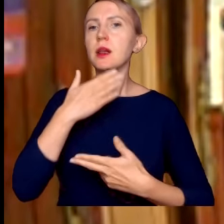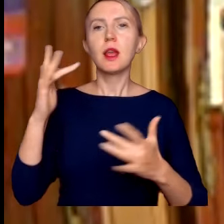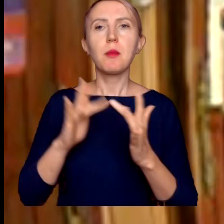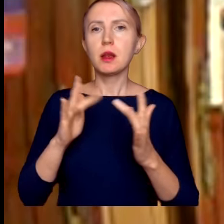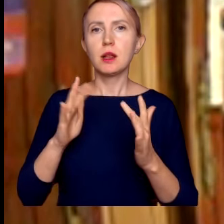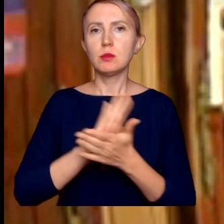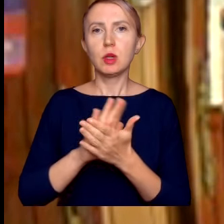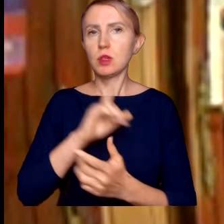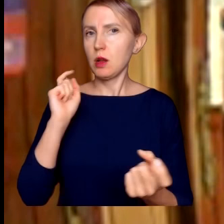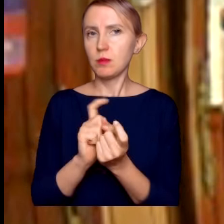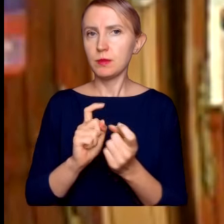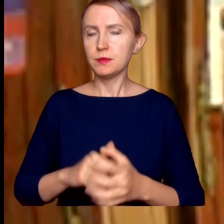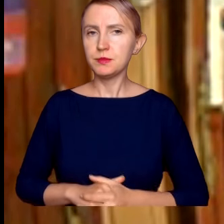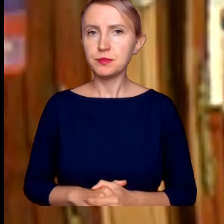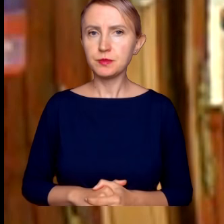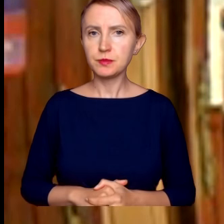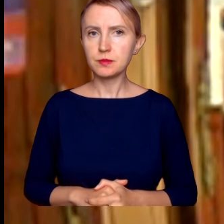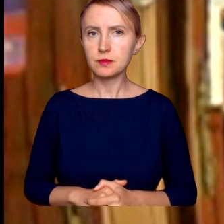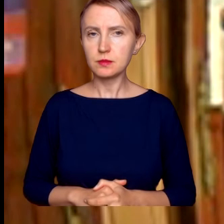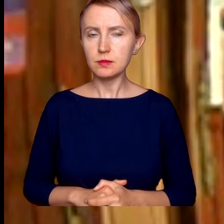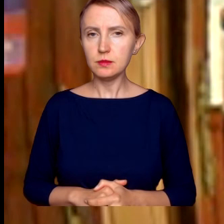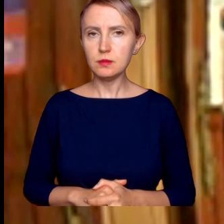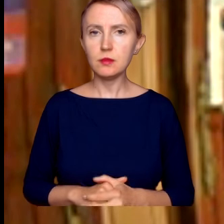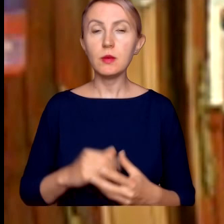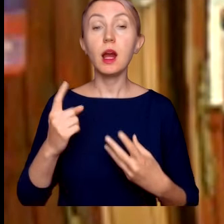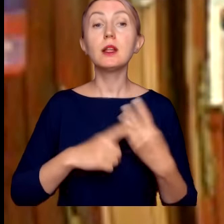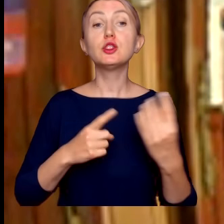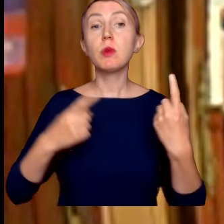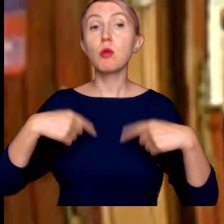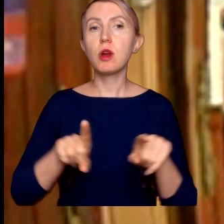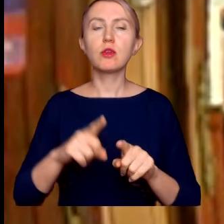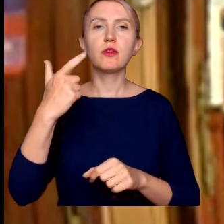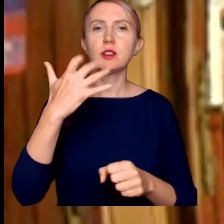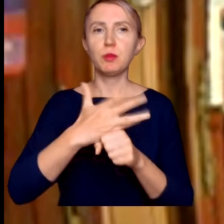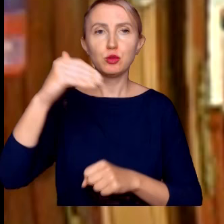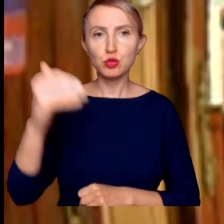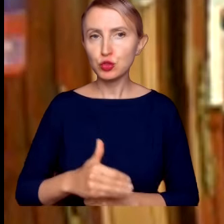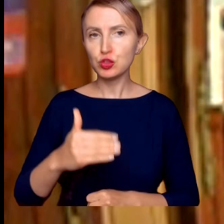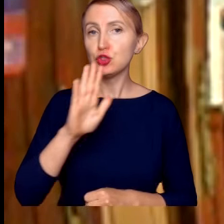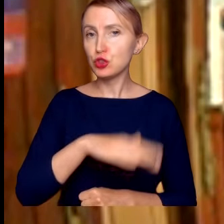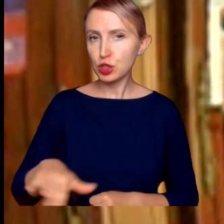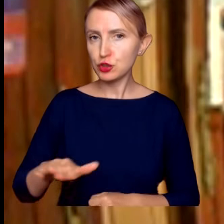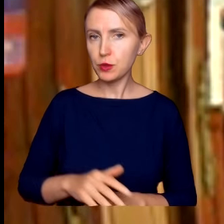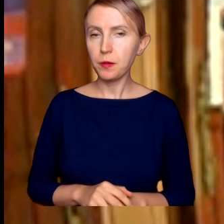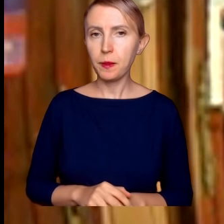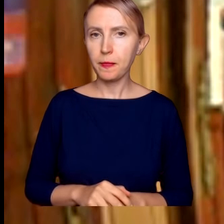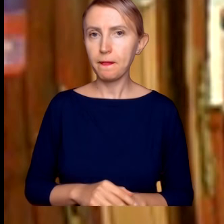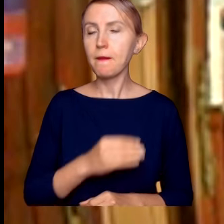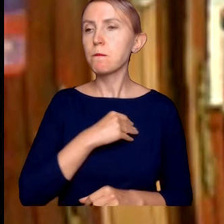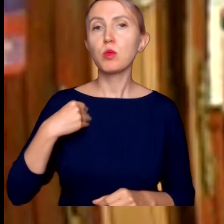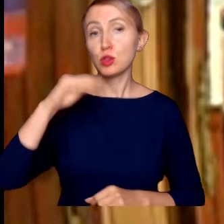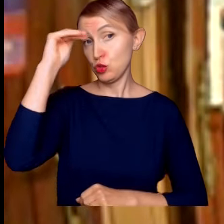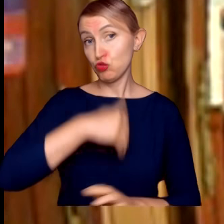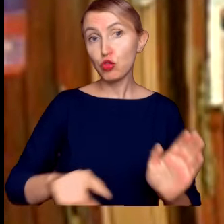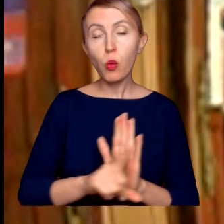się sprzeciwię, bo demografia, 250 tysięcy dzieci chodzi w polskich szkołach.